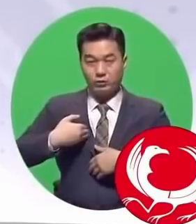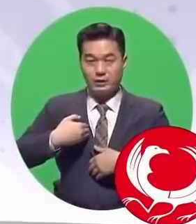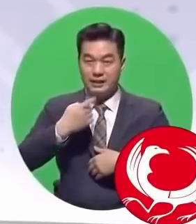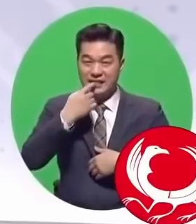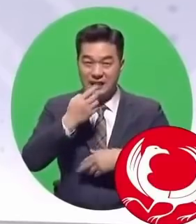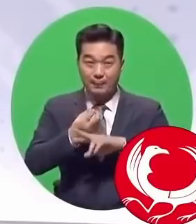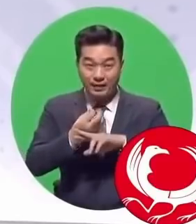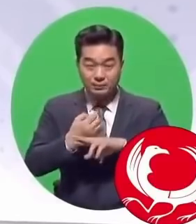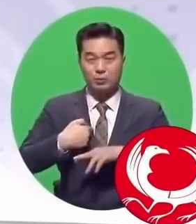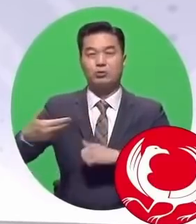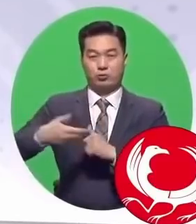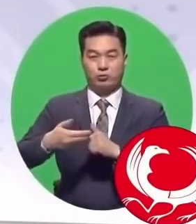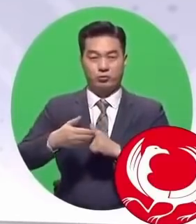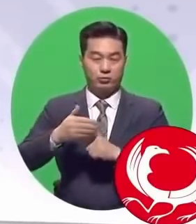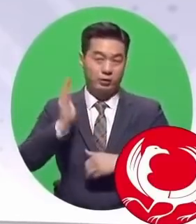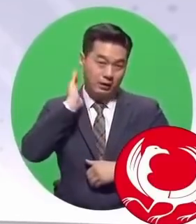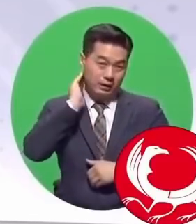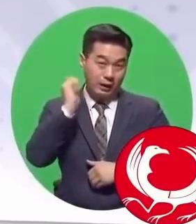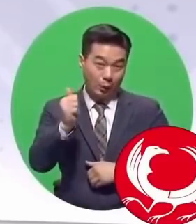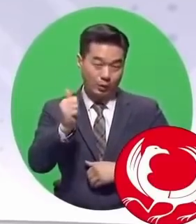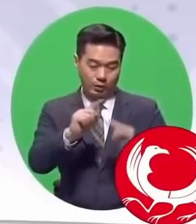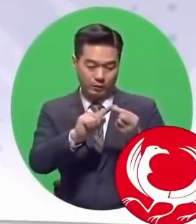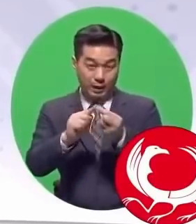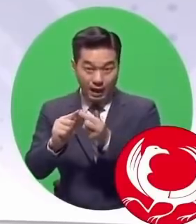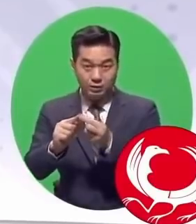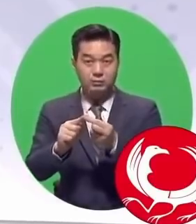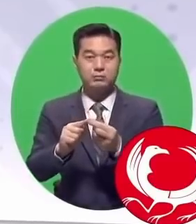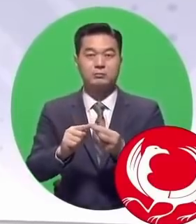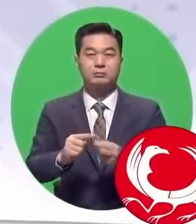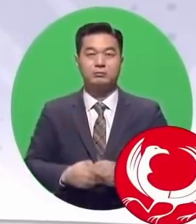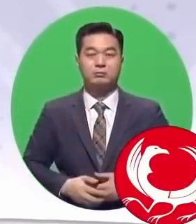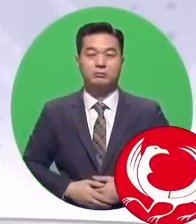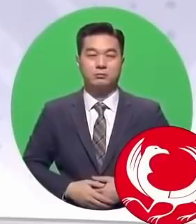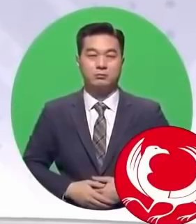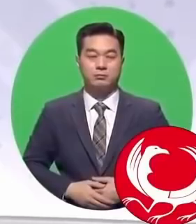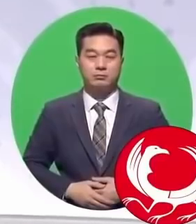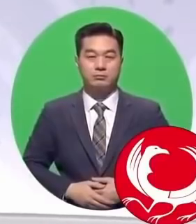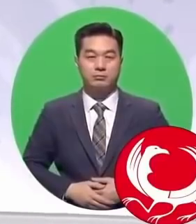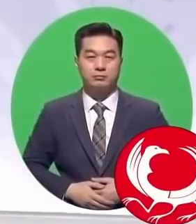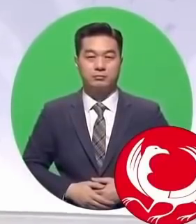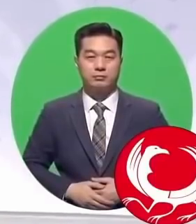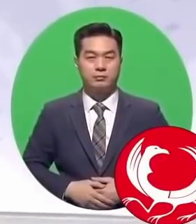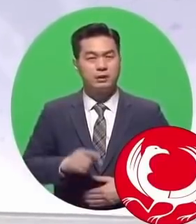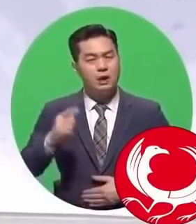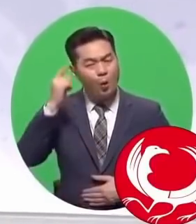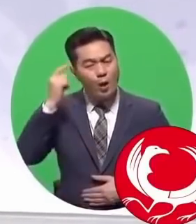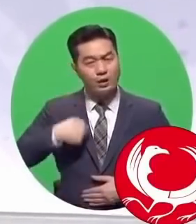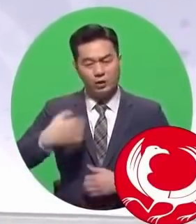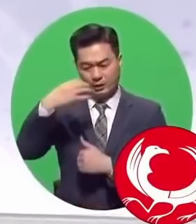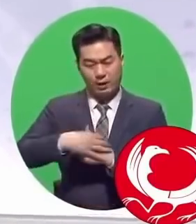백금입니다. 대통령 마크가 있고 1975년 5월 20일입니다. 날짜는. 왜 이걸